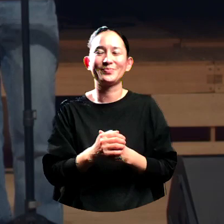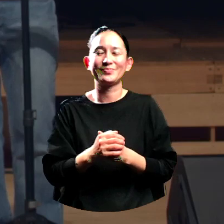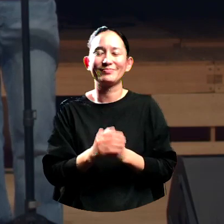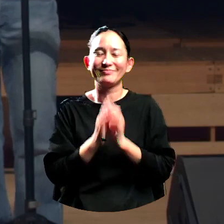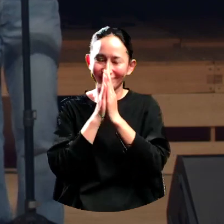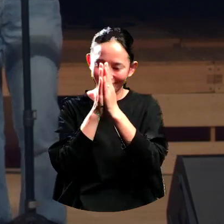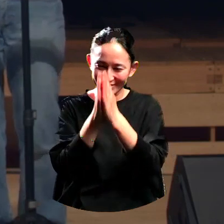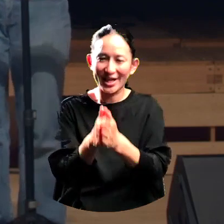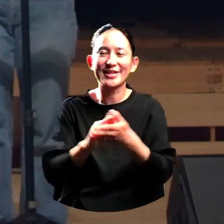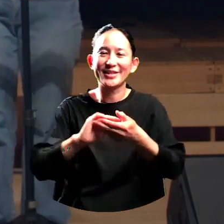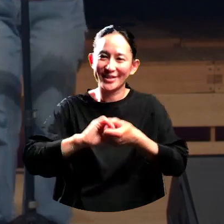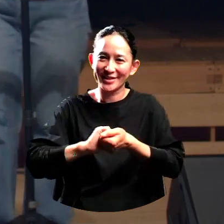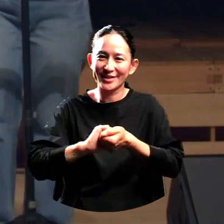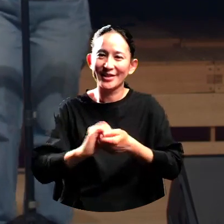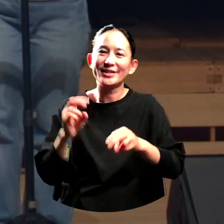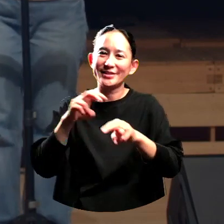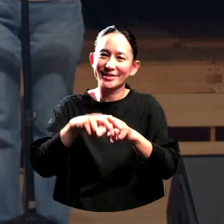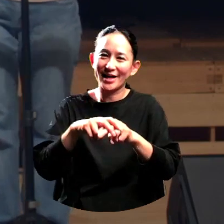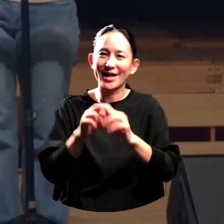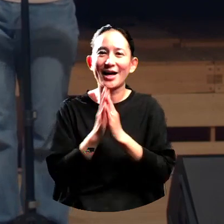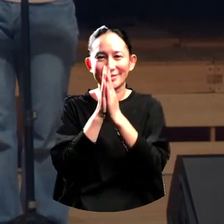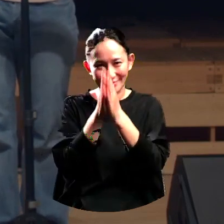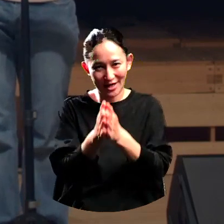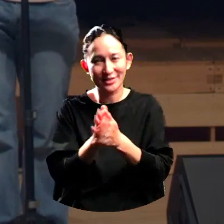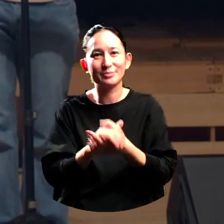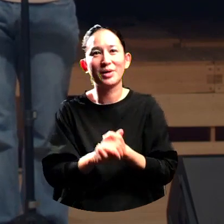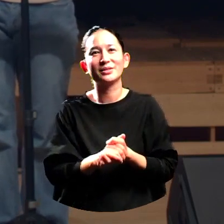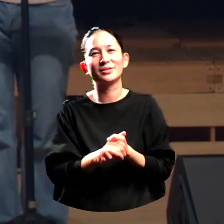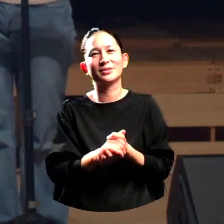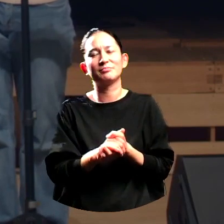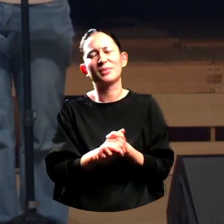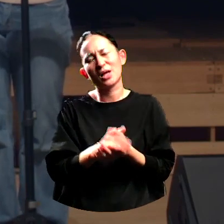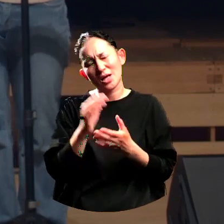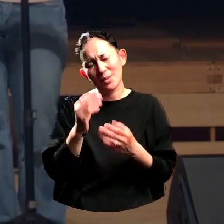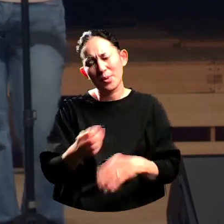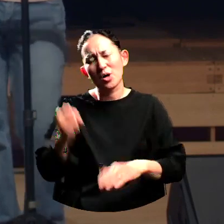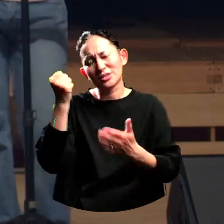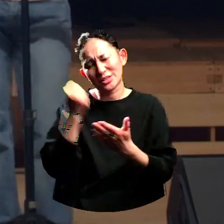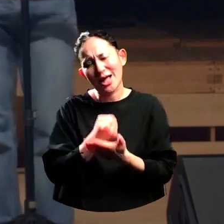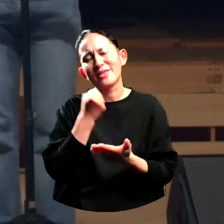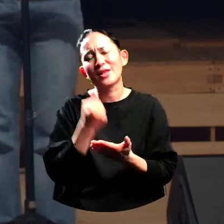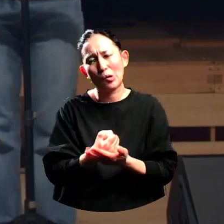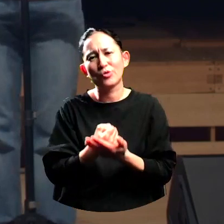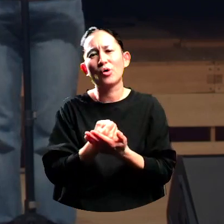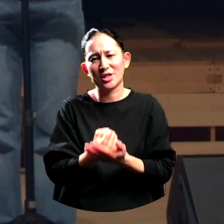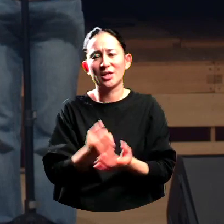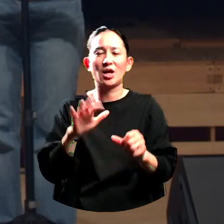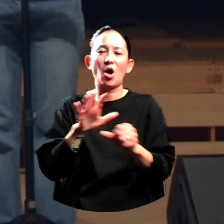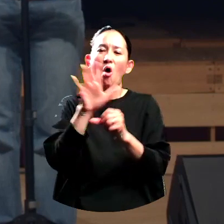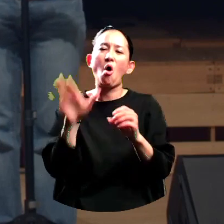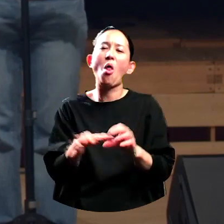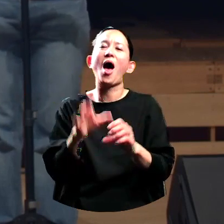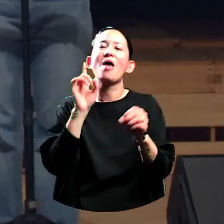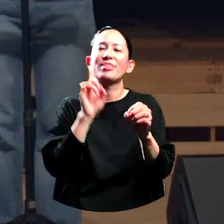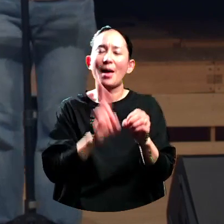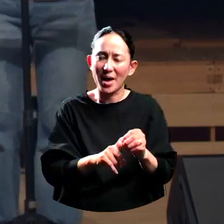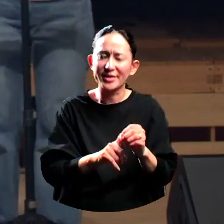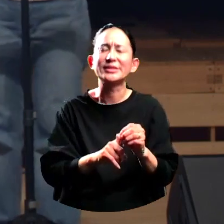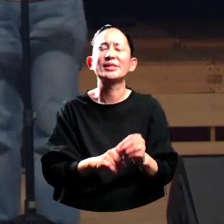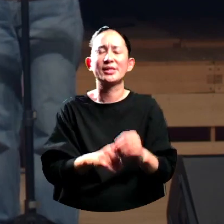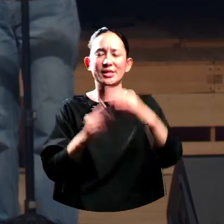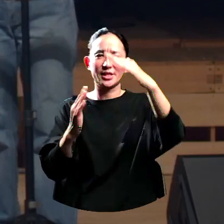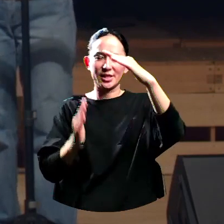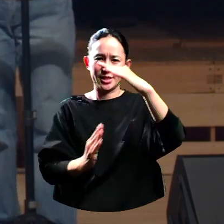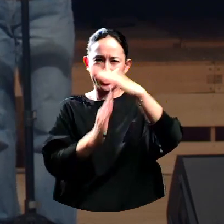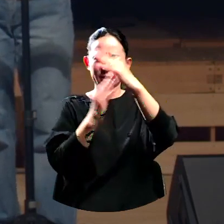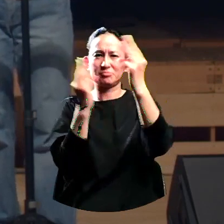という方はぜひご参加ください。 There was originally supposed to be only 100 people allowed, but they boosted it up to 130, so there's still a little bit of space for